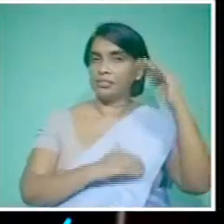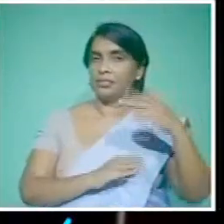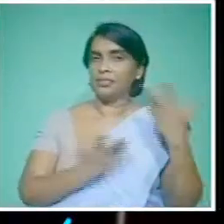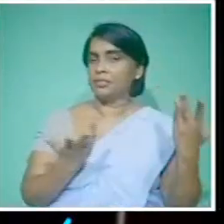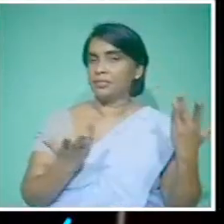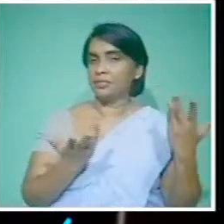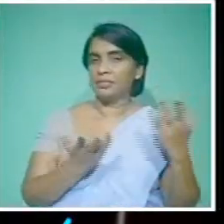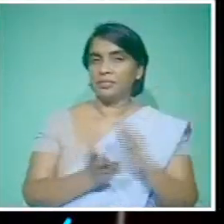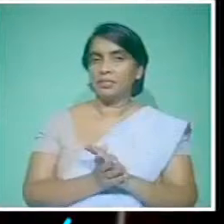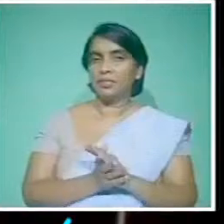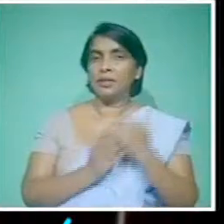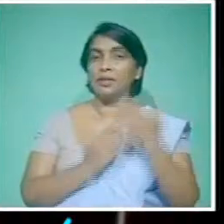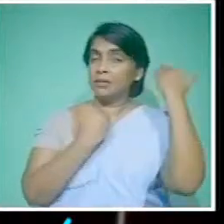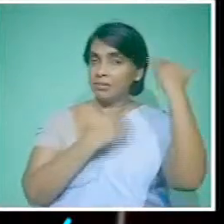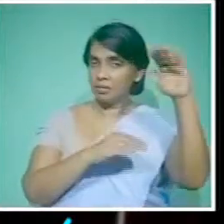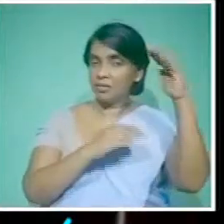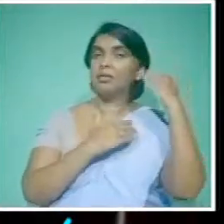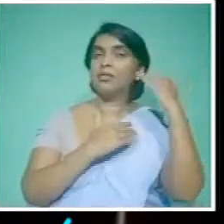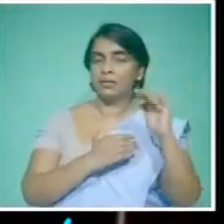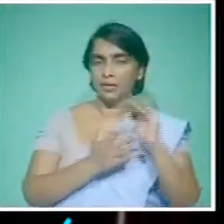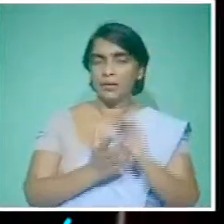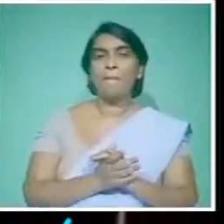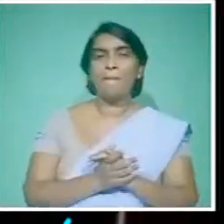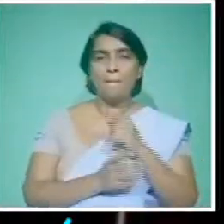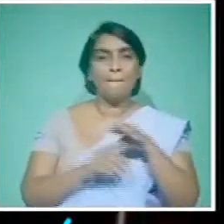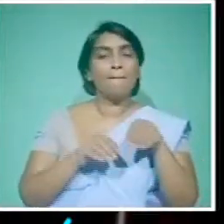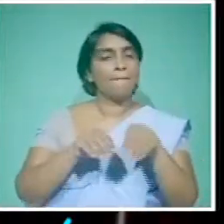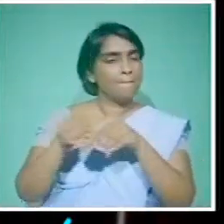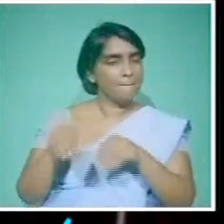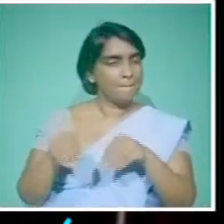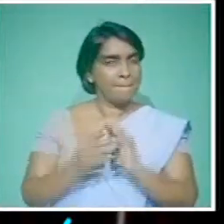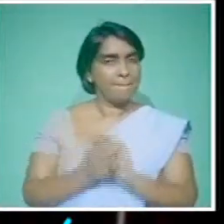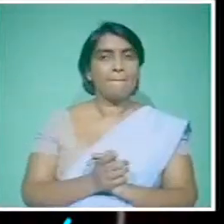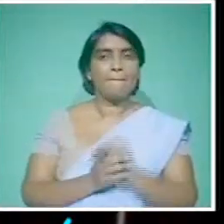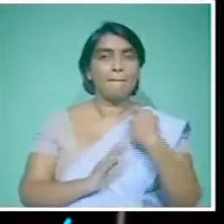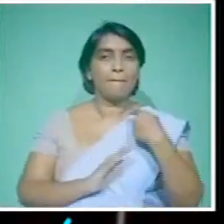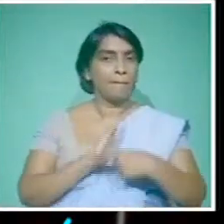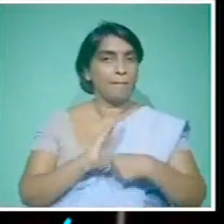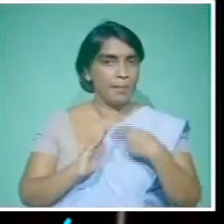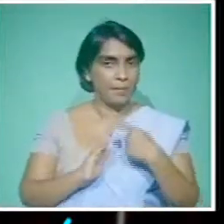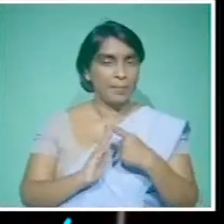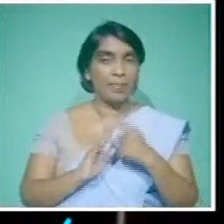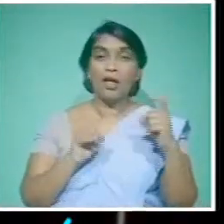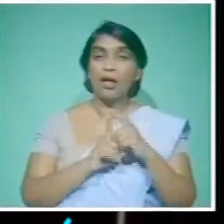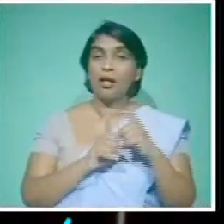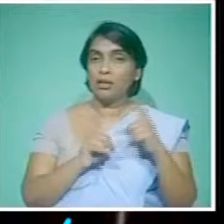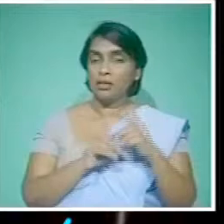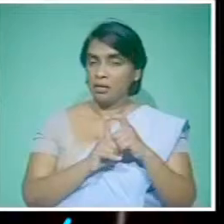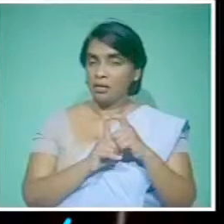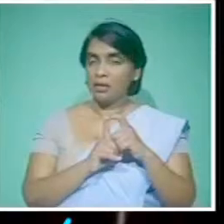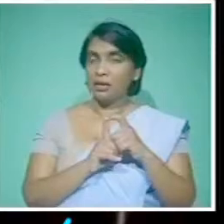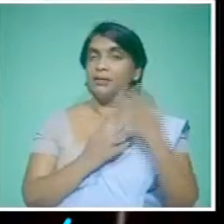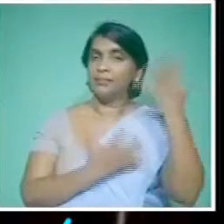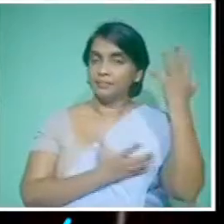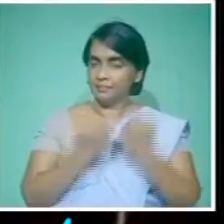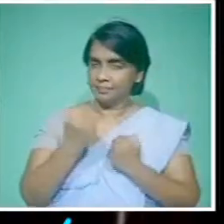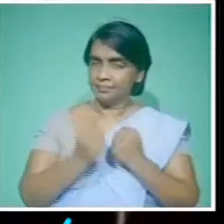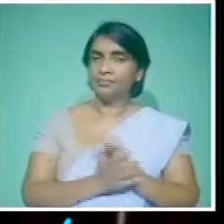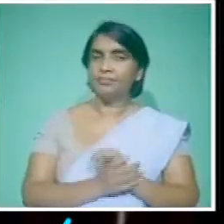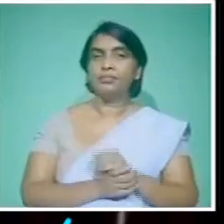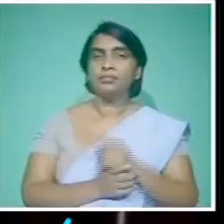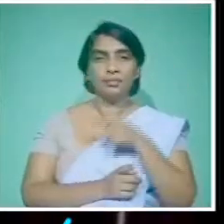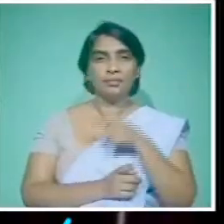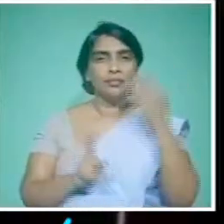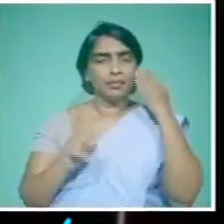මේ අපනායනය කිරීම සඳහා මේක බගා කරලා මේ රටට ඩොලර් ලබා ගන්න